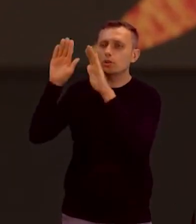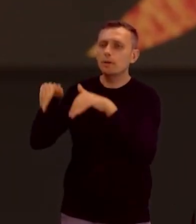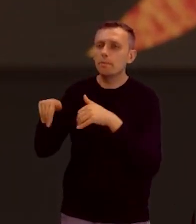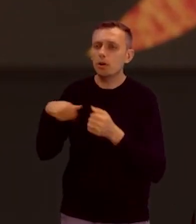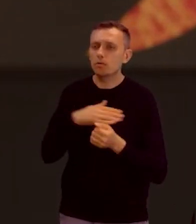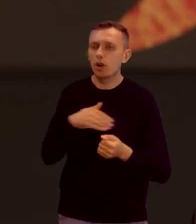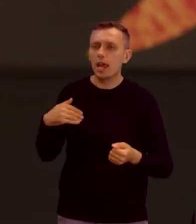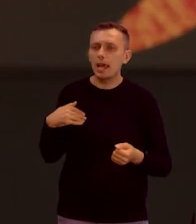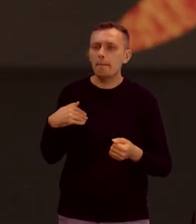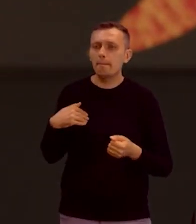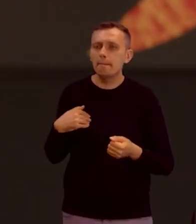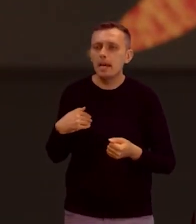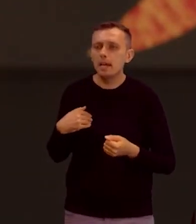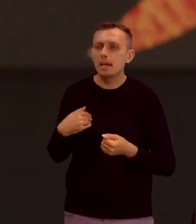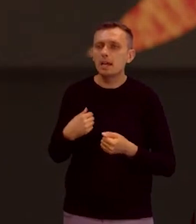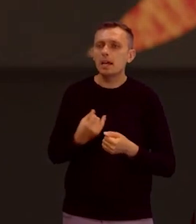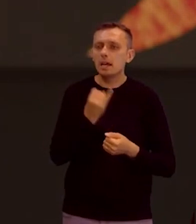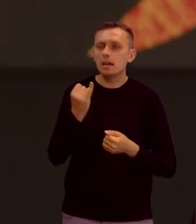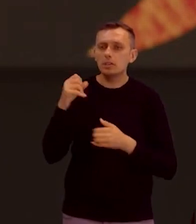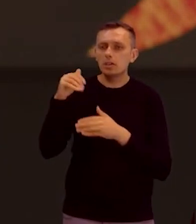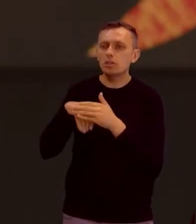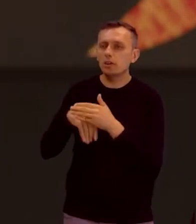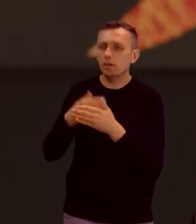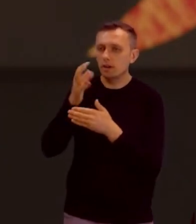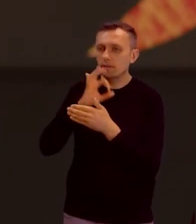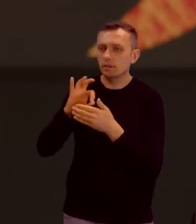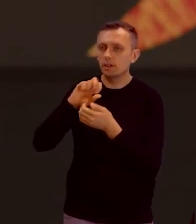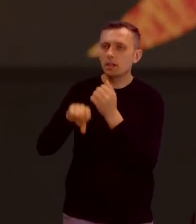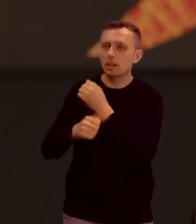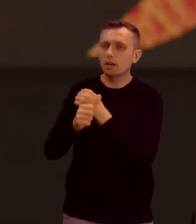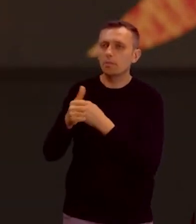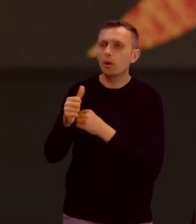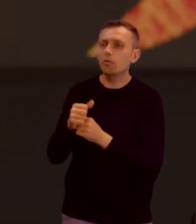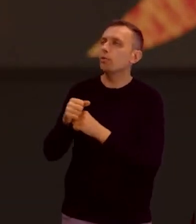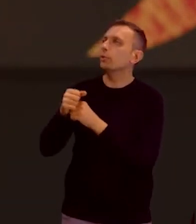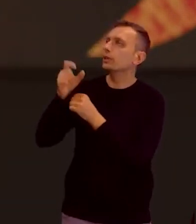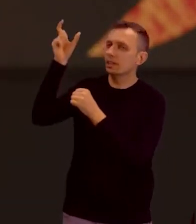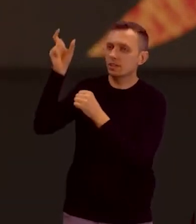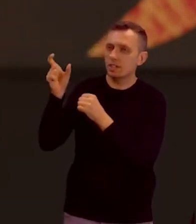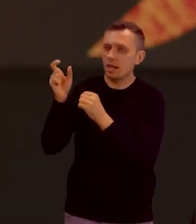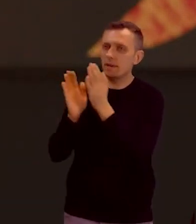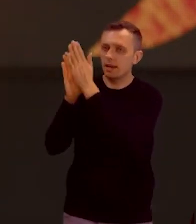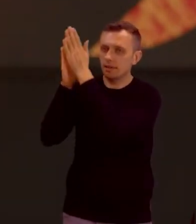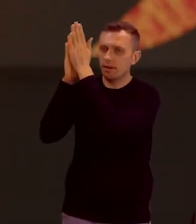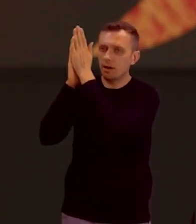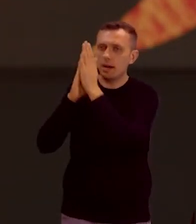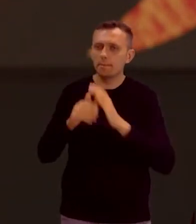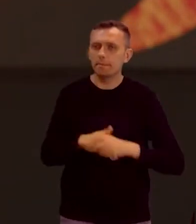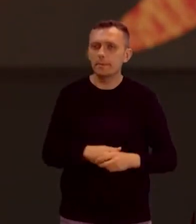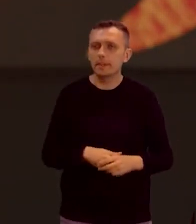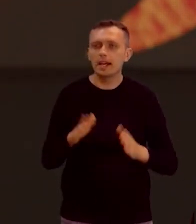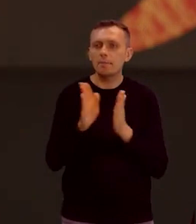wychować ze względu na Ciebie i dla Twojej chwały.